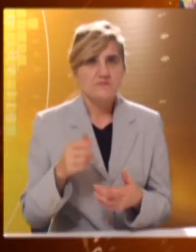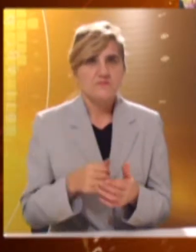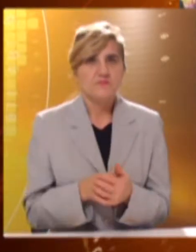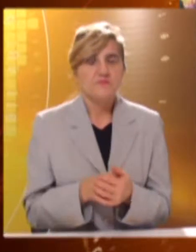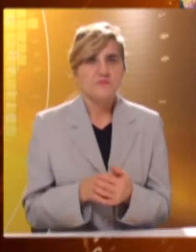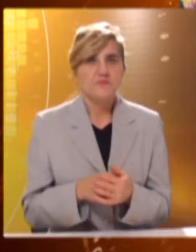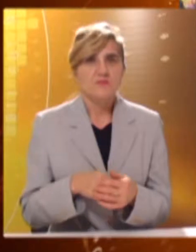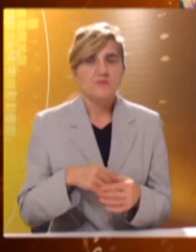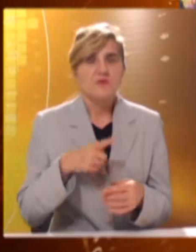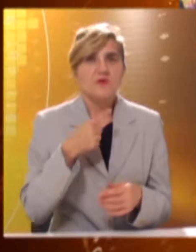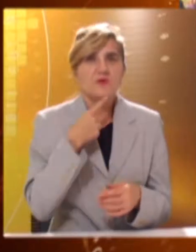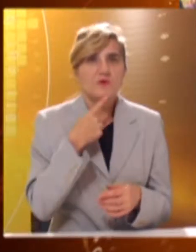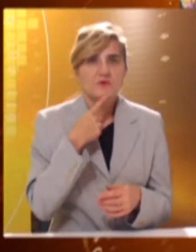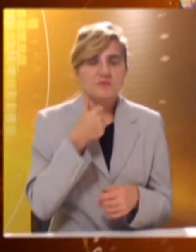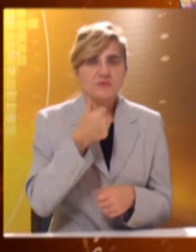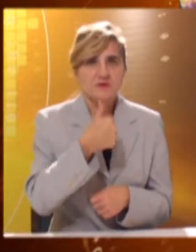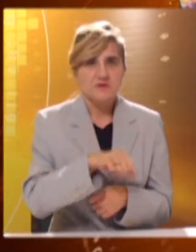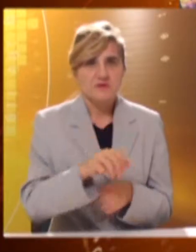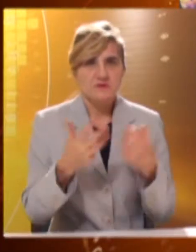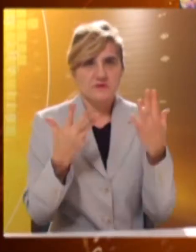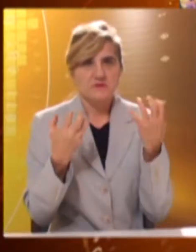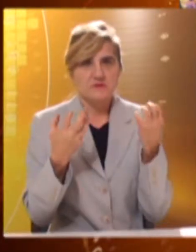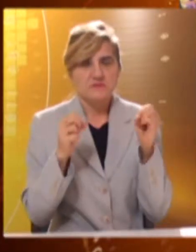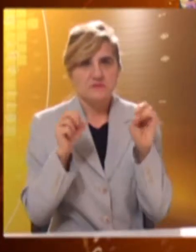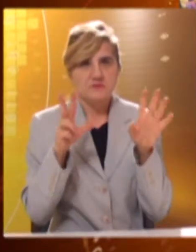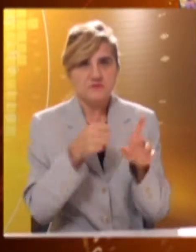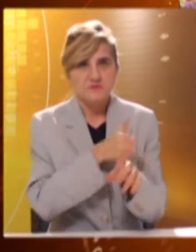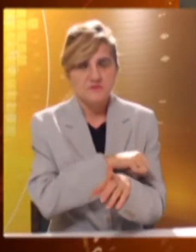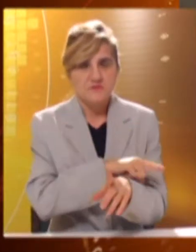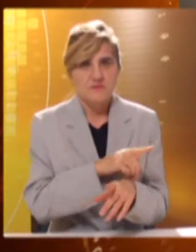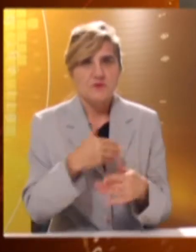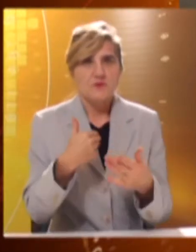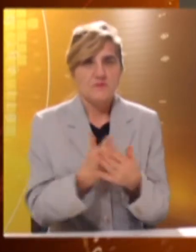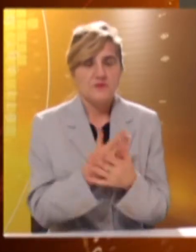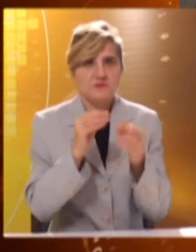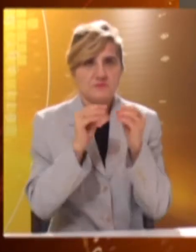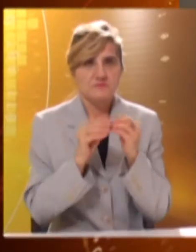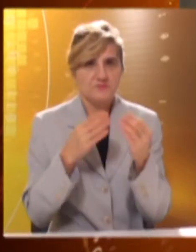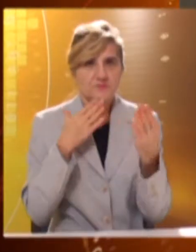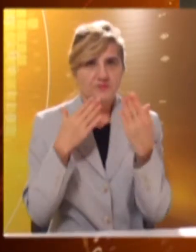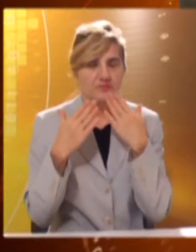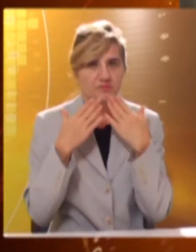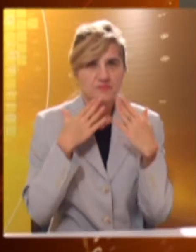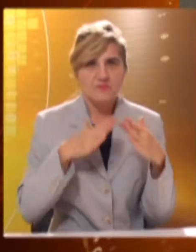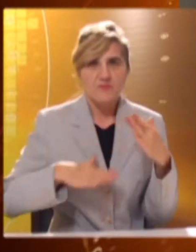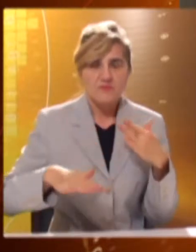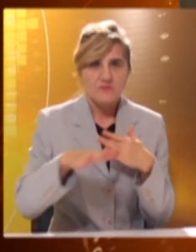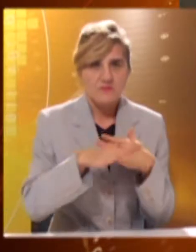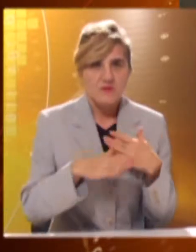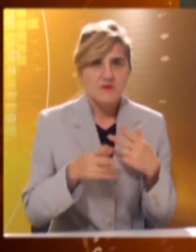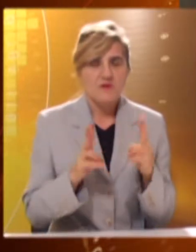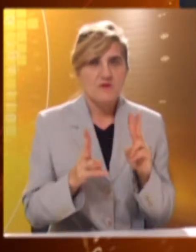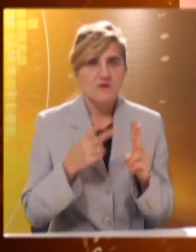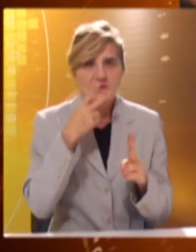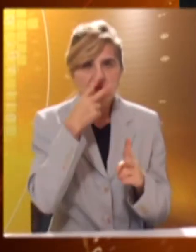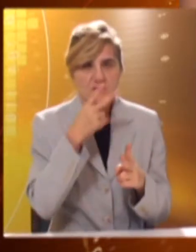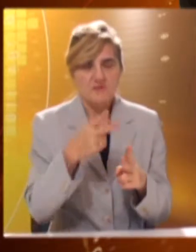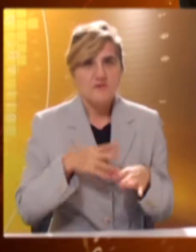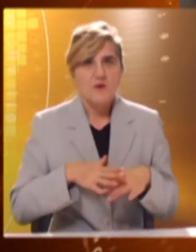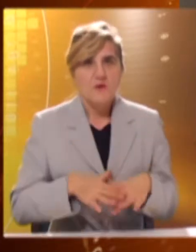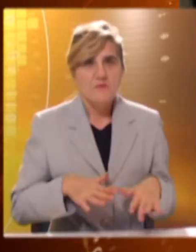raspada Austro-Ugarske monarhije oktobra 1918. godine u Subotici je 5. novembra održan sastanak viđenijih Srba i Bunjevaca kako